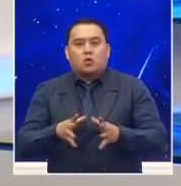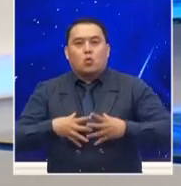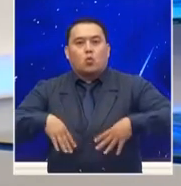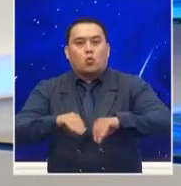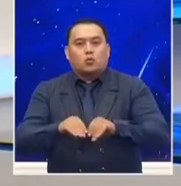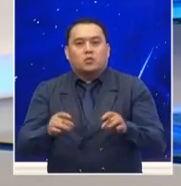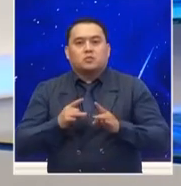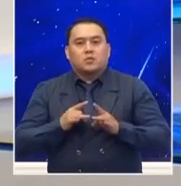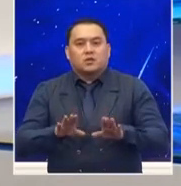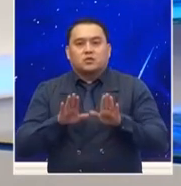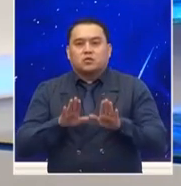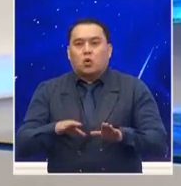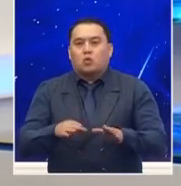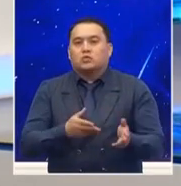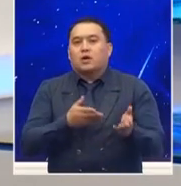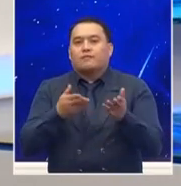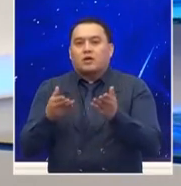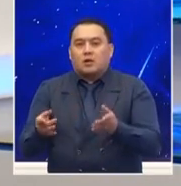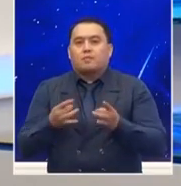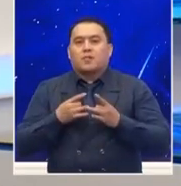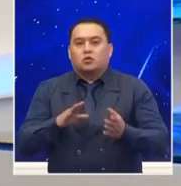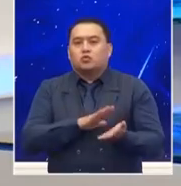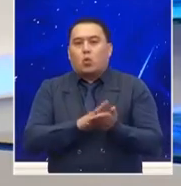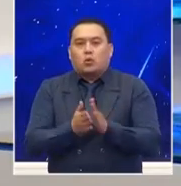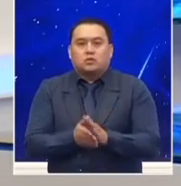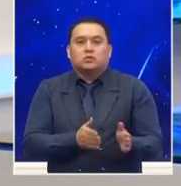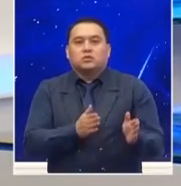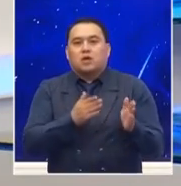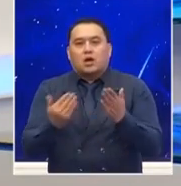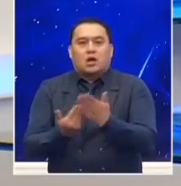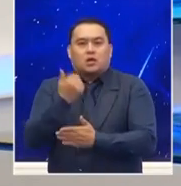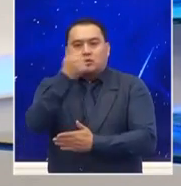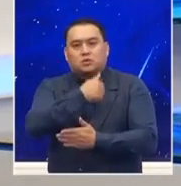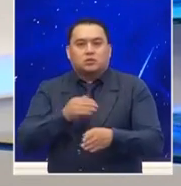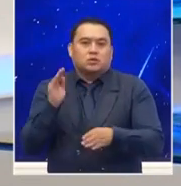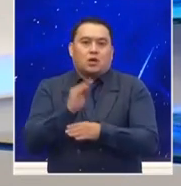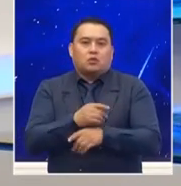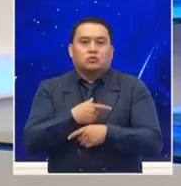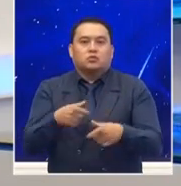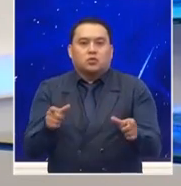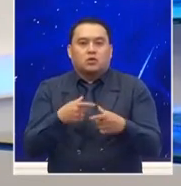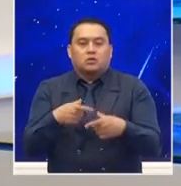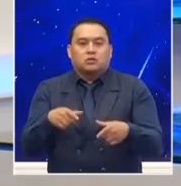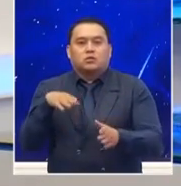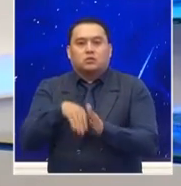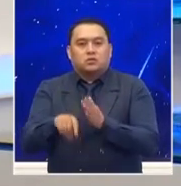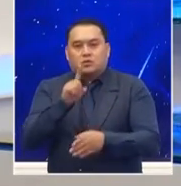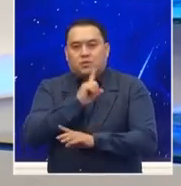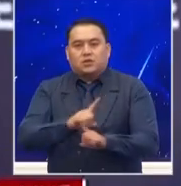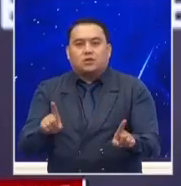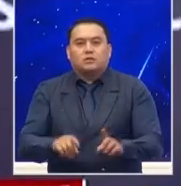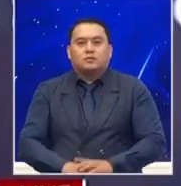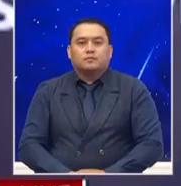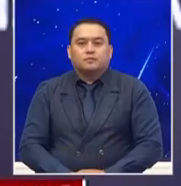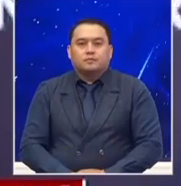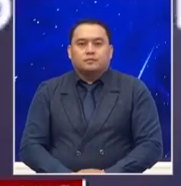атап өтуге шақырды. Елдегі эпидемиологиялық жағдай тұрақты болса, жаңа жыл қарсаңында қосымша шектеу шаралары енгізілмейді.